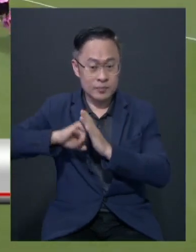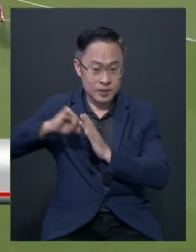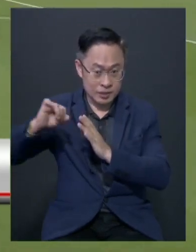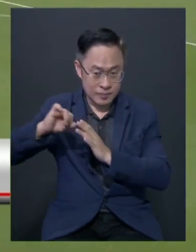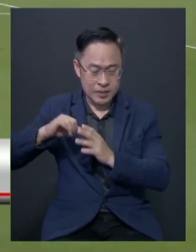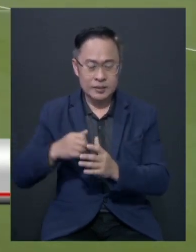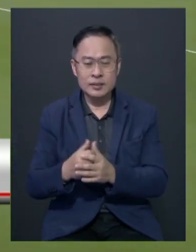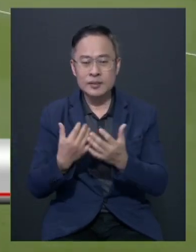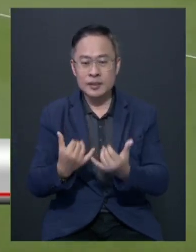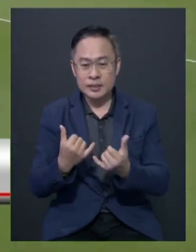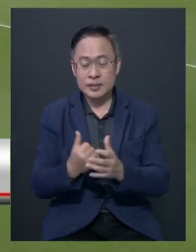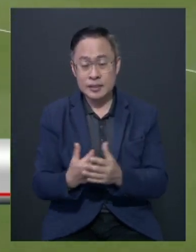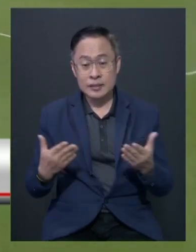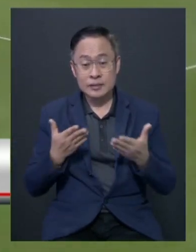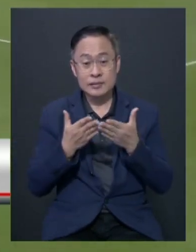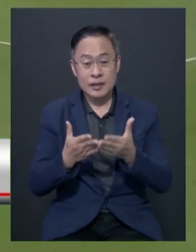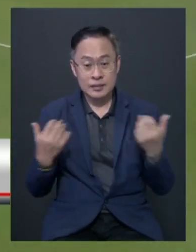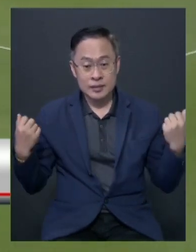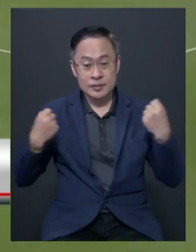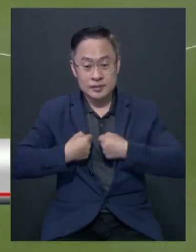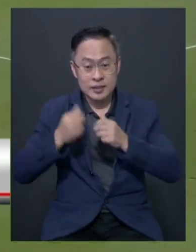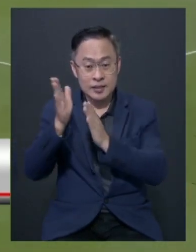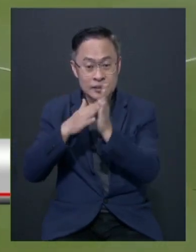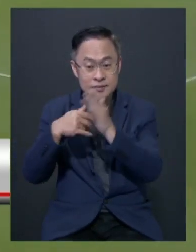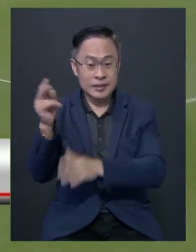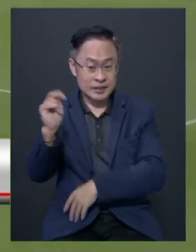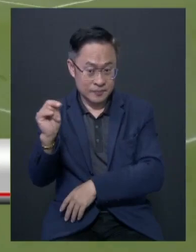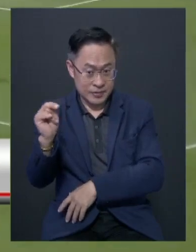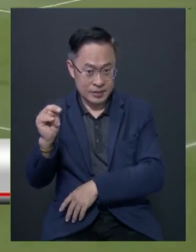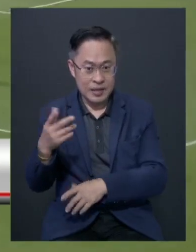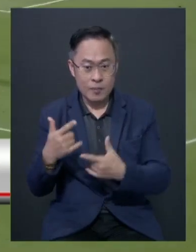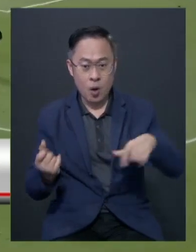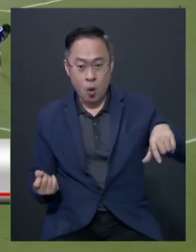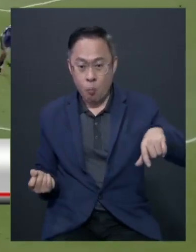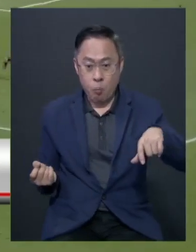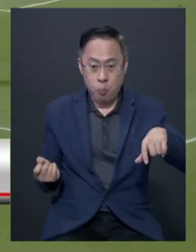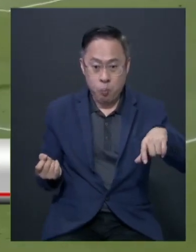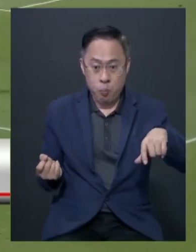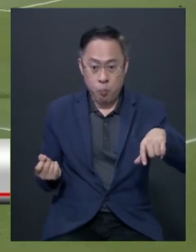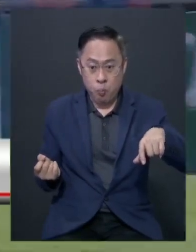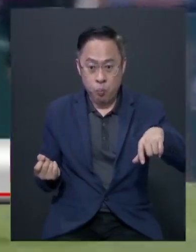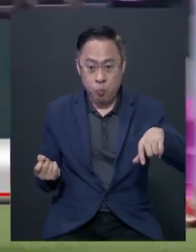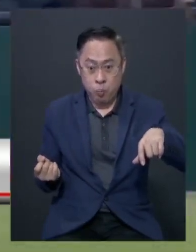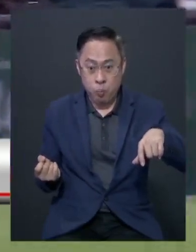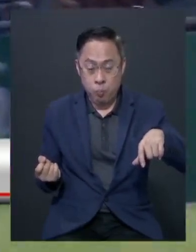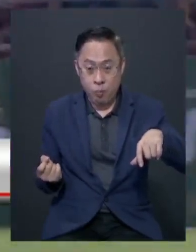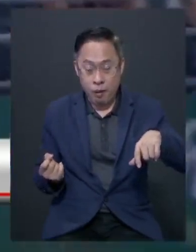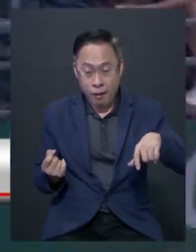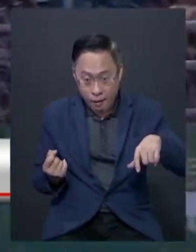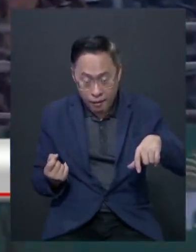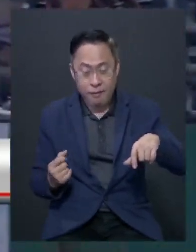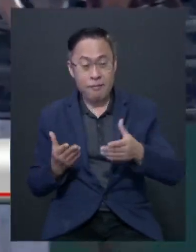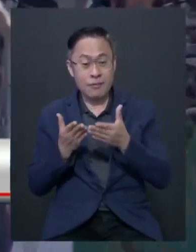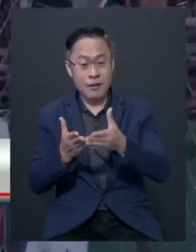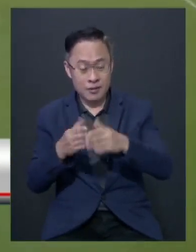ครับท่าเรือก็อยู่ในชุดเก่งของพวกเขานะครับสีน้ำเงินแสดจังหวะหนีของสุพนันบุรีรัตน์ครับคุณผู้ชมครับน